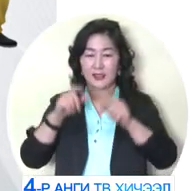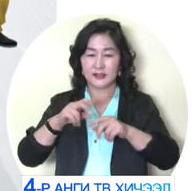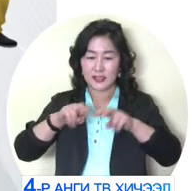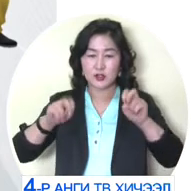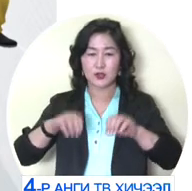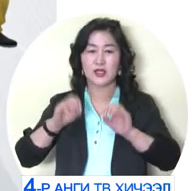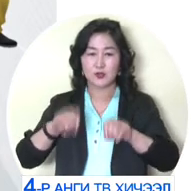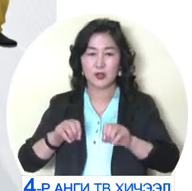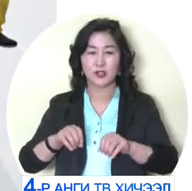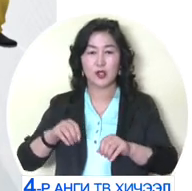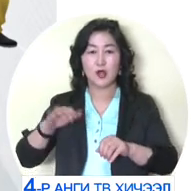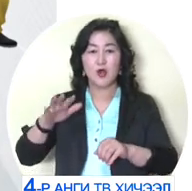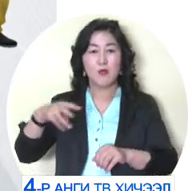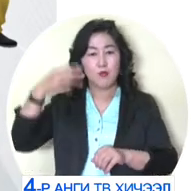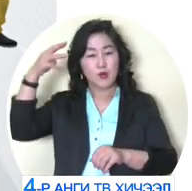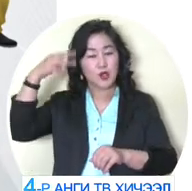заавал биелүүлэх бол.